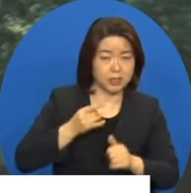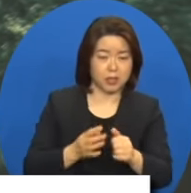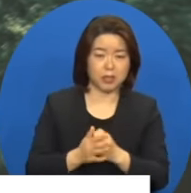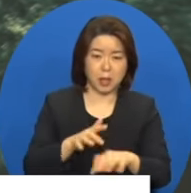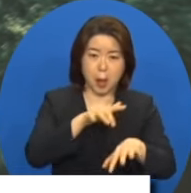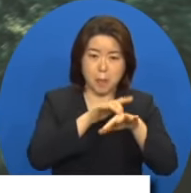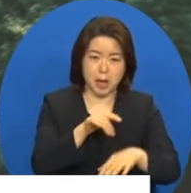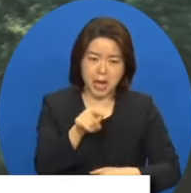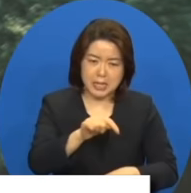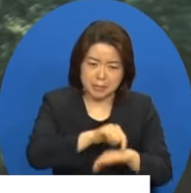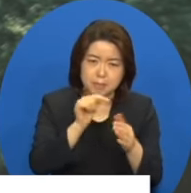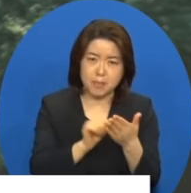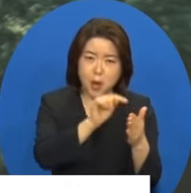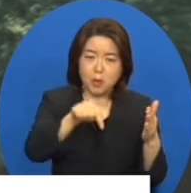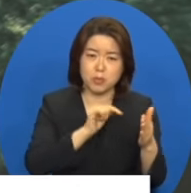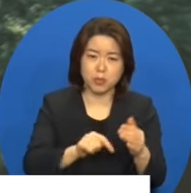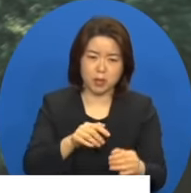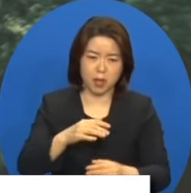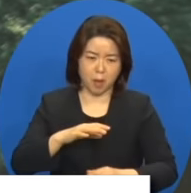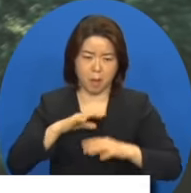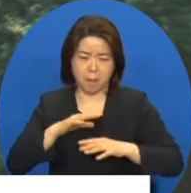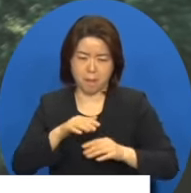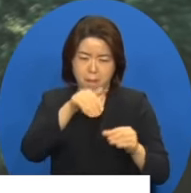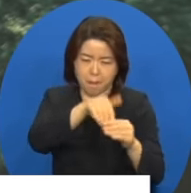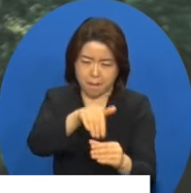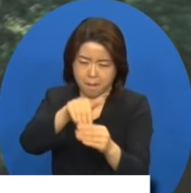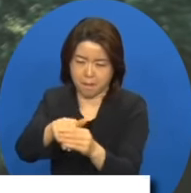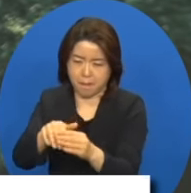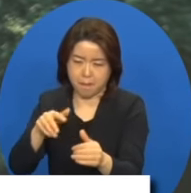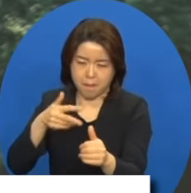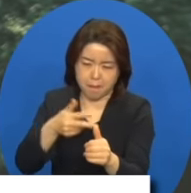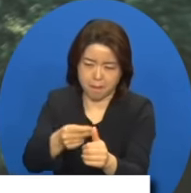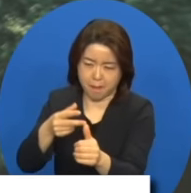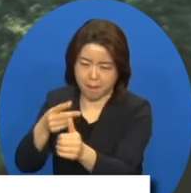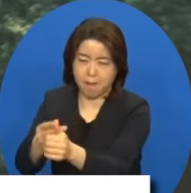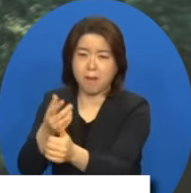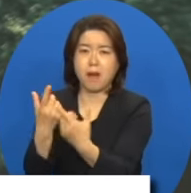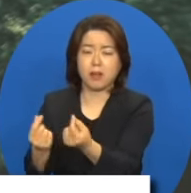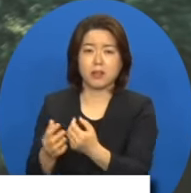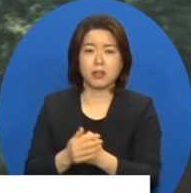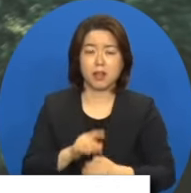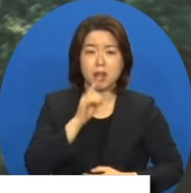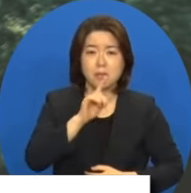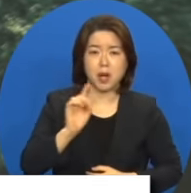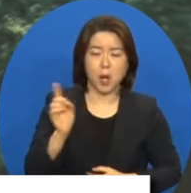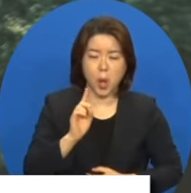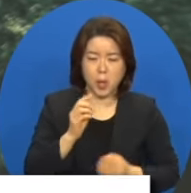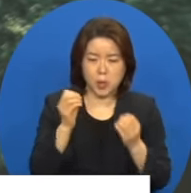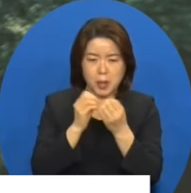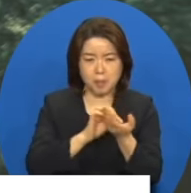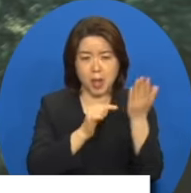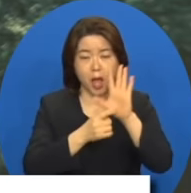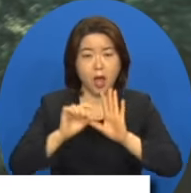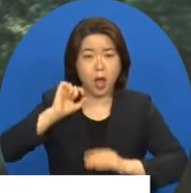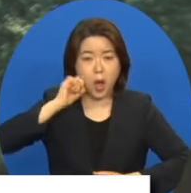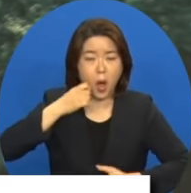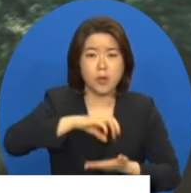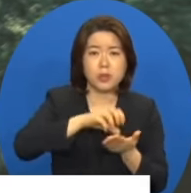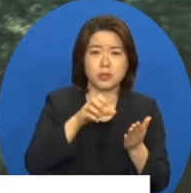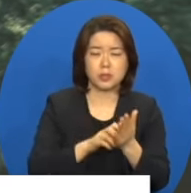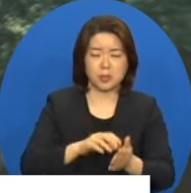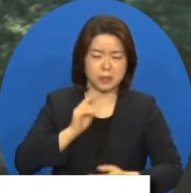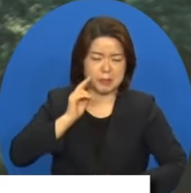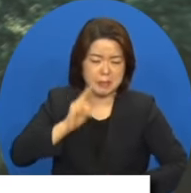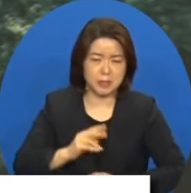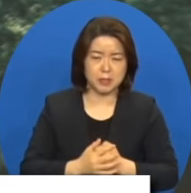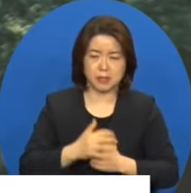마귀가 그 마음속에 무서운 것들을 심어주고 있습니다. 말로 어떻게 표현하기 어려울 정도로 끔찍하고